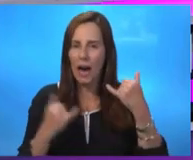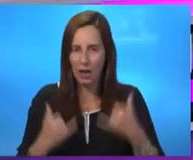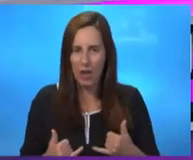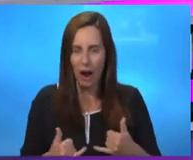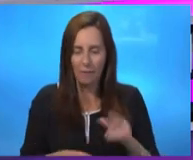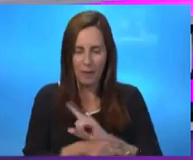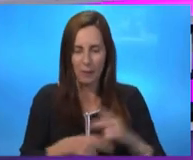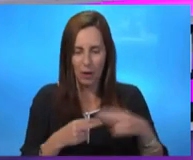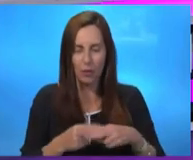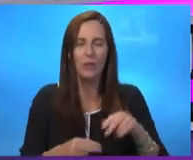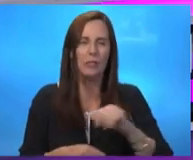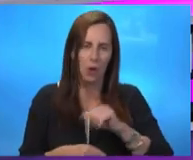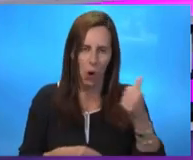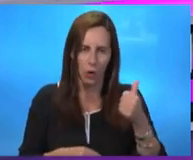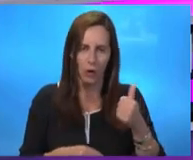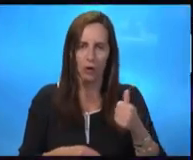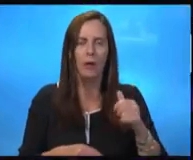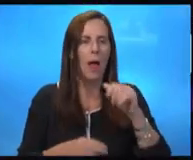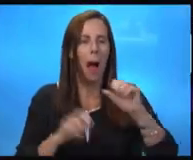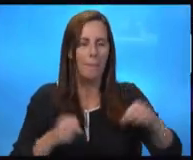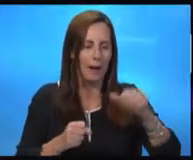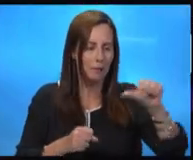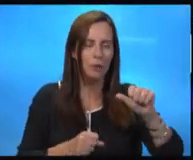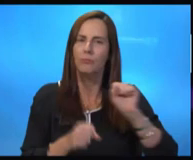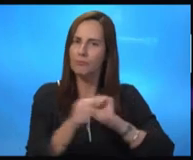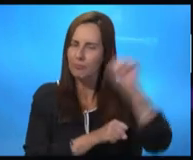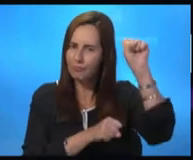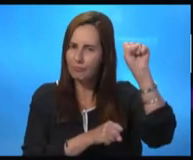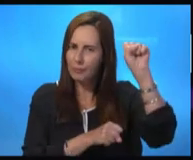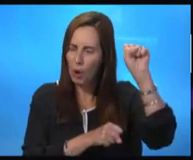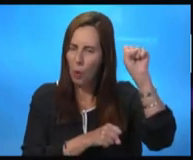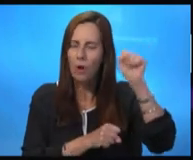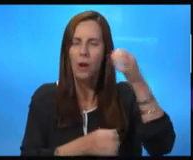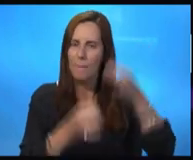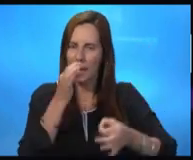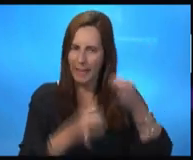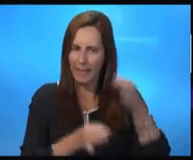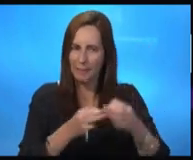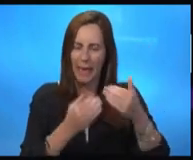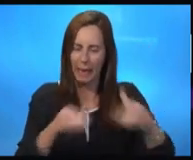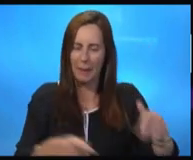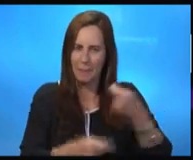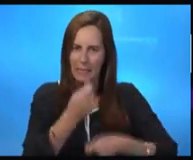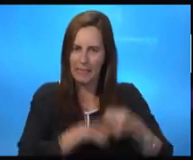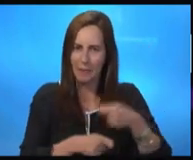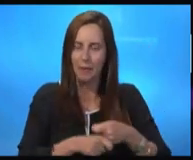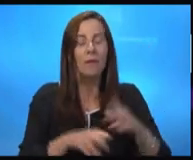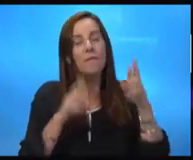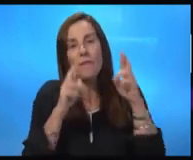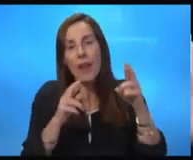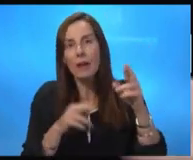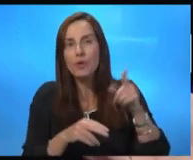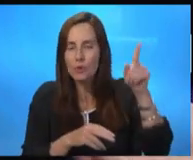הקרוב זה קודם כל בעלי איגוד הולכים להגיש ערעור על ההחלטה הזאת לבית הדין להגבלים עסקיים, ולקוות שמישהו שם